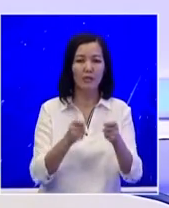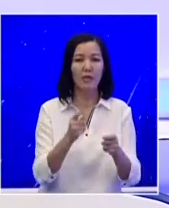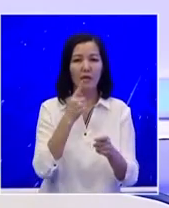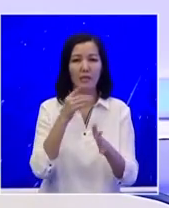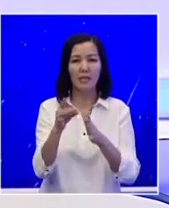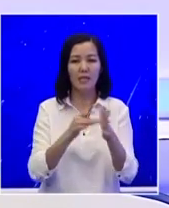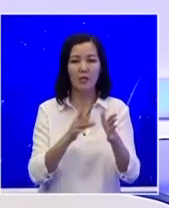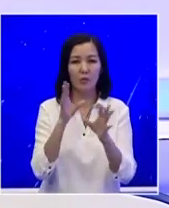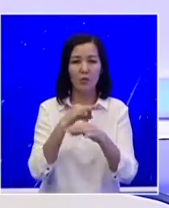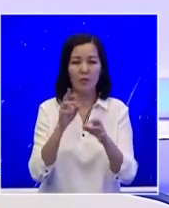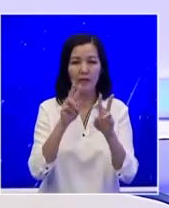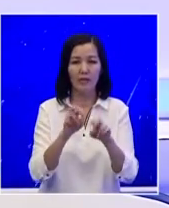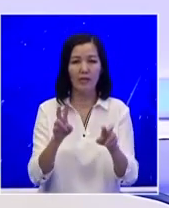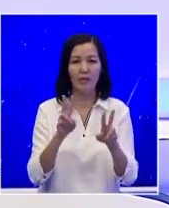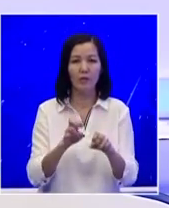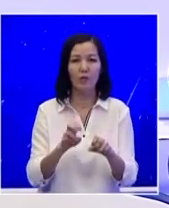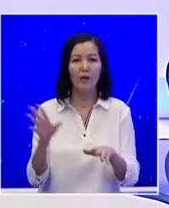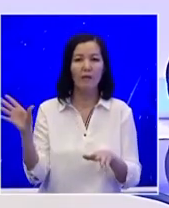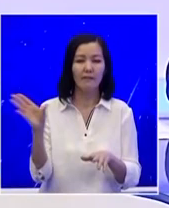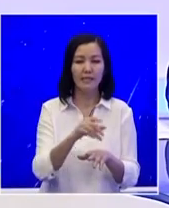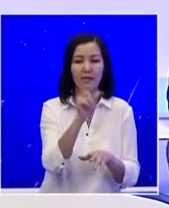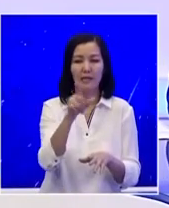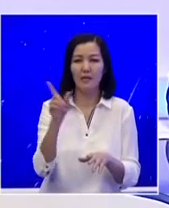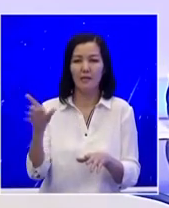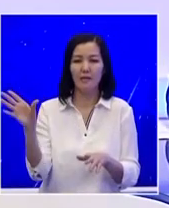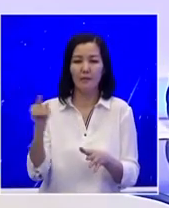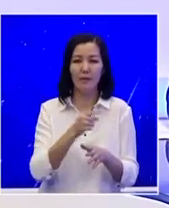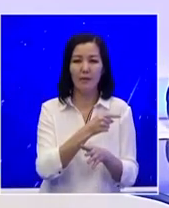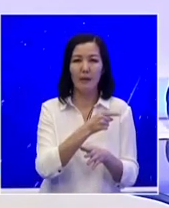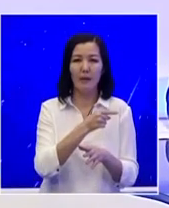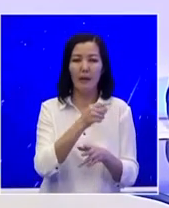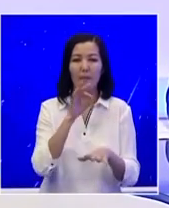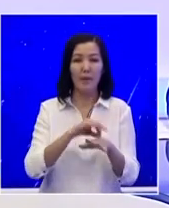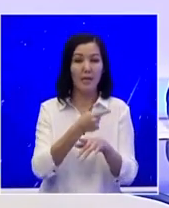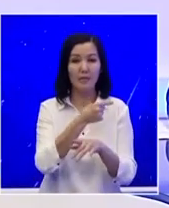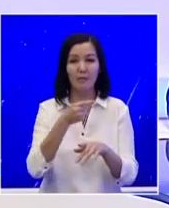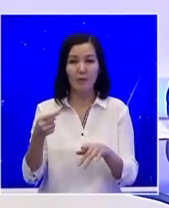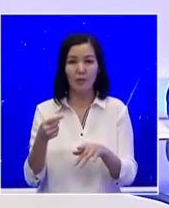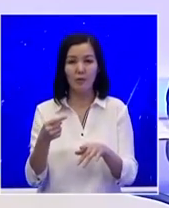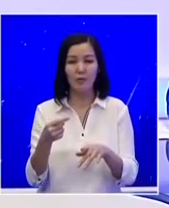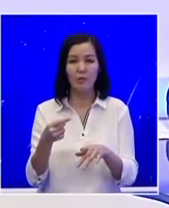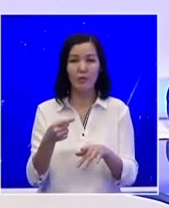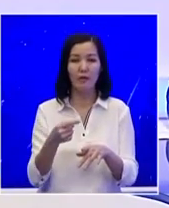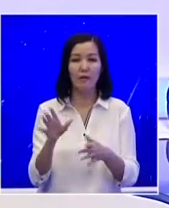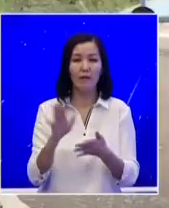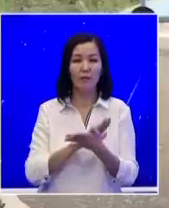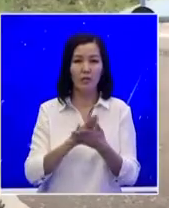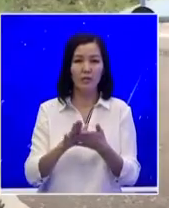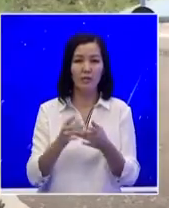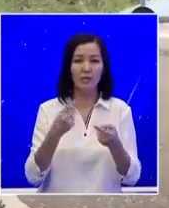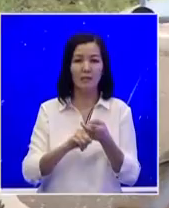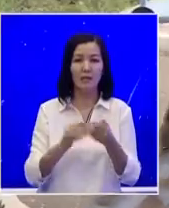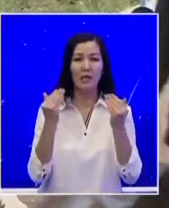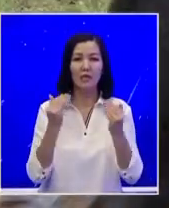на наличие вируса COVID-19. К счастью, ни у одного из них болезнь не выявлена. Анализы отрицательные. В связи с